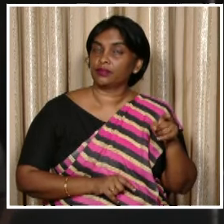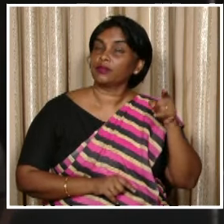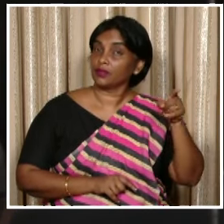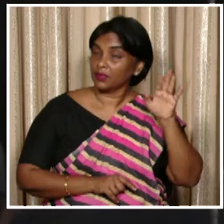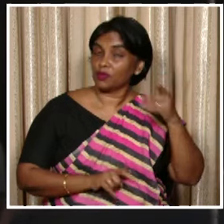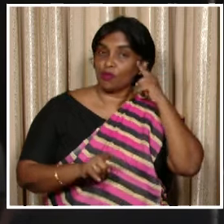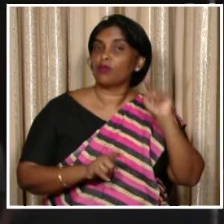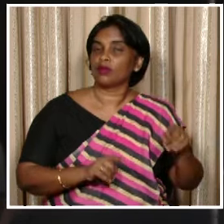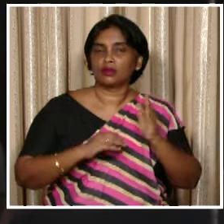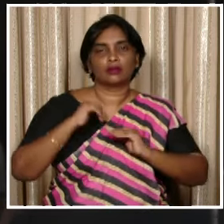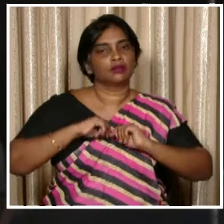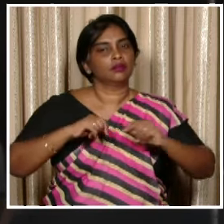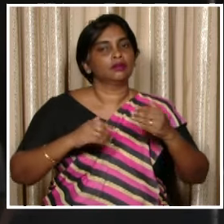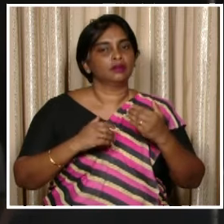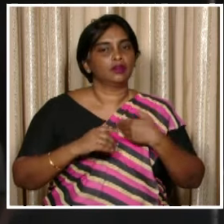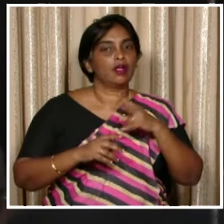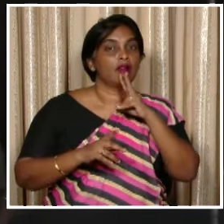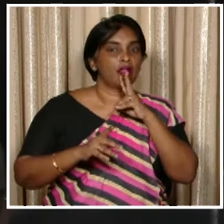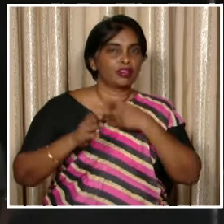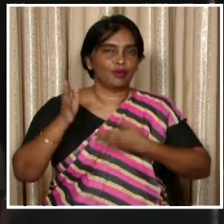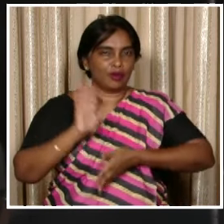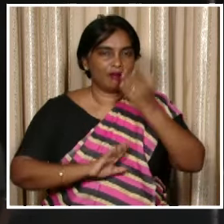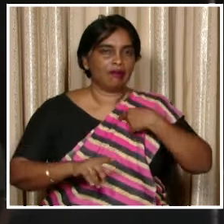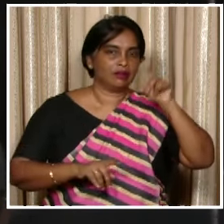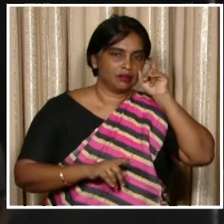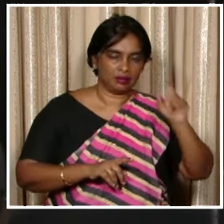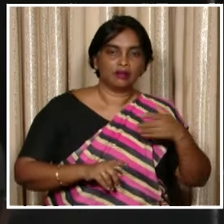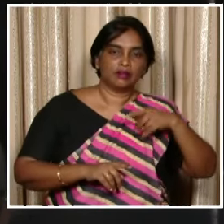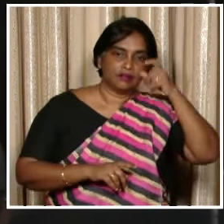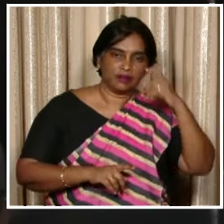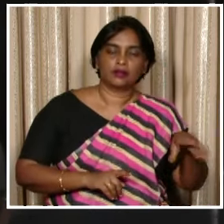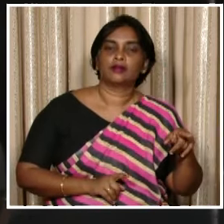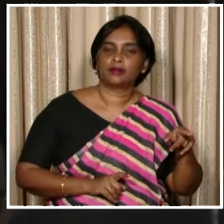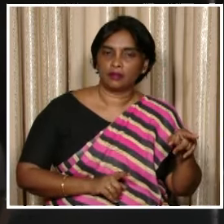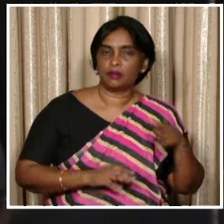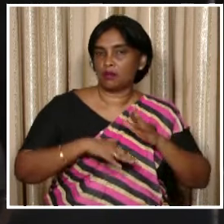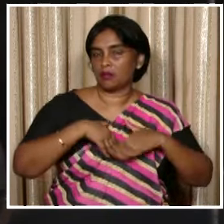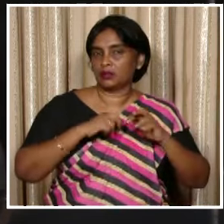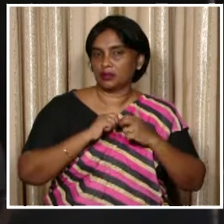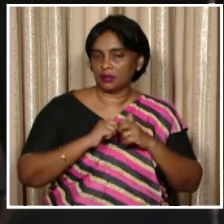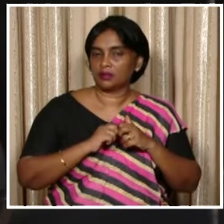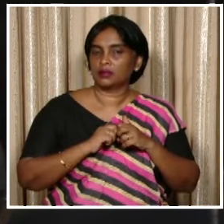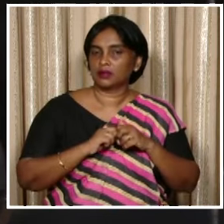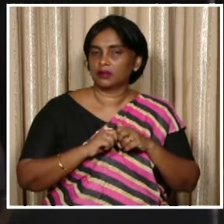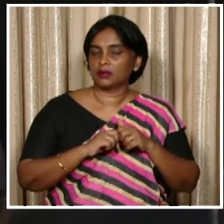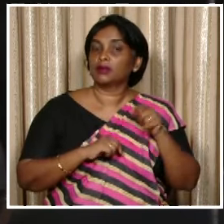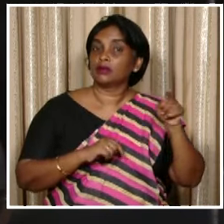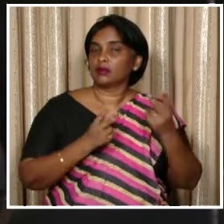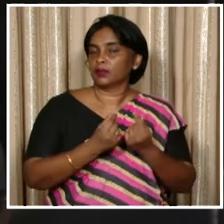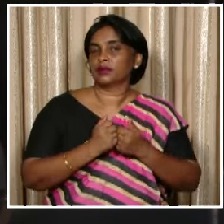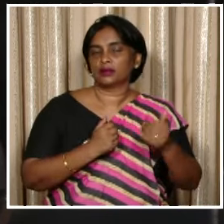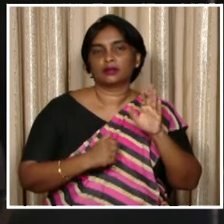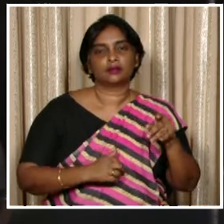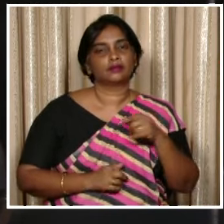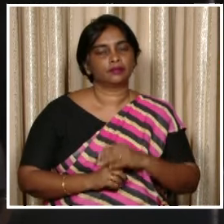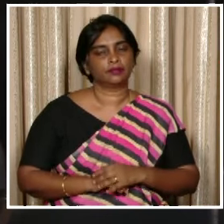ඒ සම්බන්ධයෙන් ක්‍රියාත්මක කරන අපි ගියේ රත්තපුර යන ගමන් අපි දැක්කයි වෙච්ච සිද්ධිය. ඒකට වහම ක්‍රියාත්මක